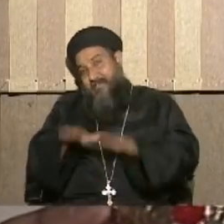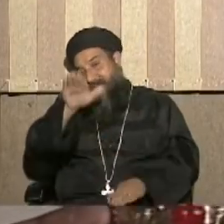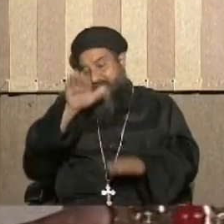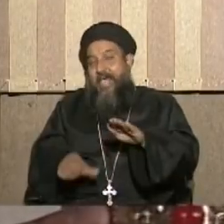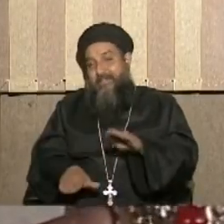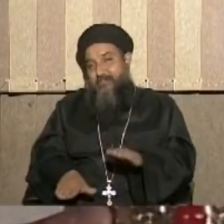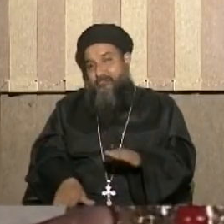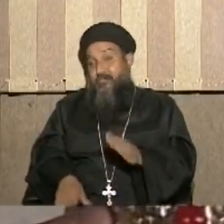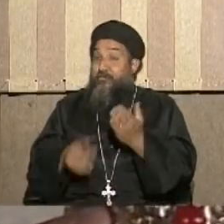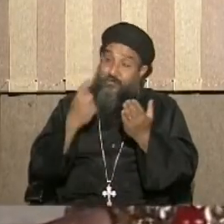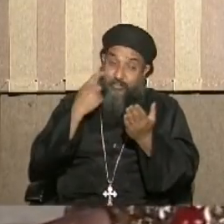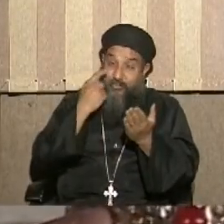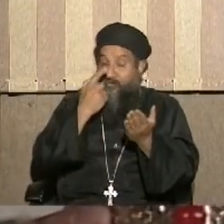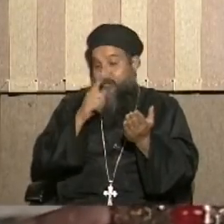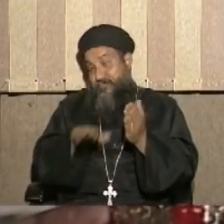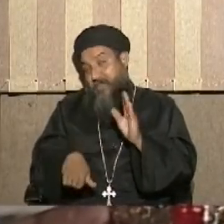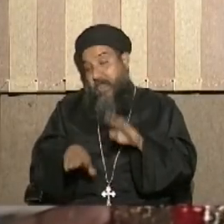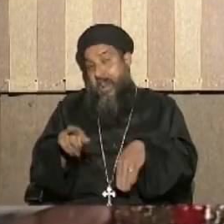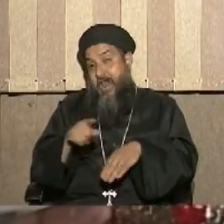خلي كل واحد ياخد حقه.